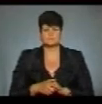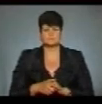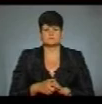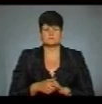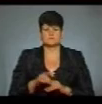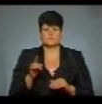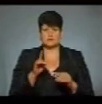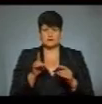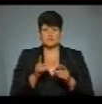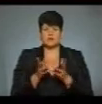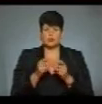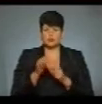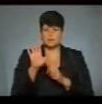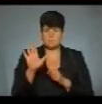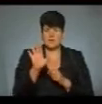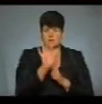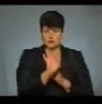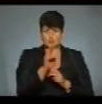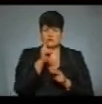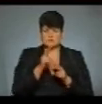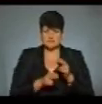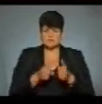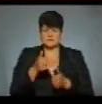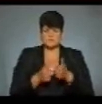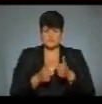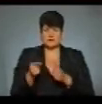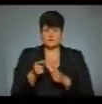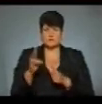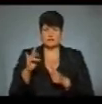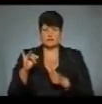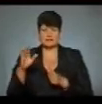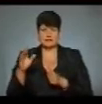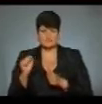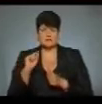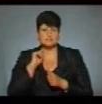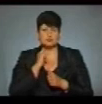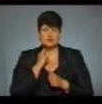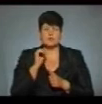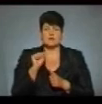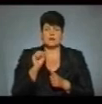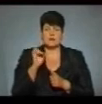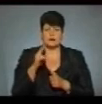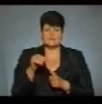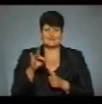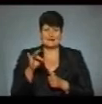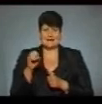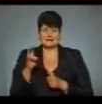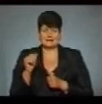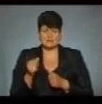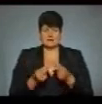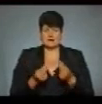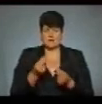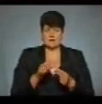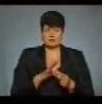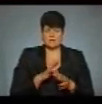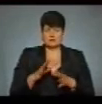Щойно із рахунком 5-0 завершився матч тернопільської «Ниви» з Луцькою командою «Адреналін Ю-19». Гра відбувалася